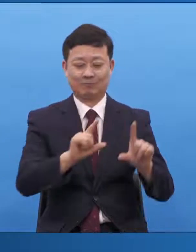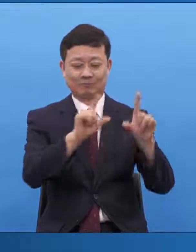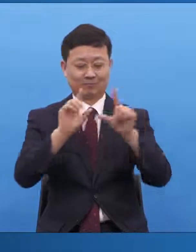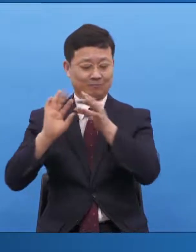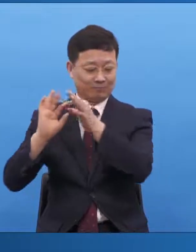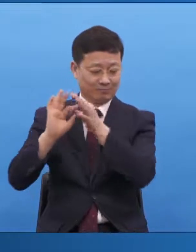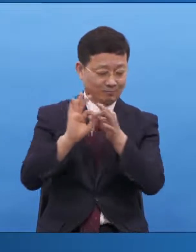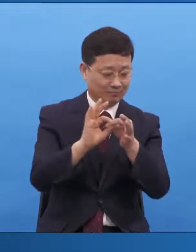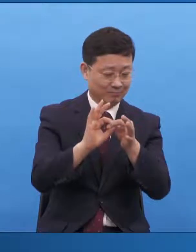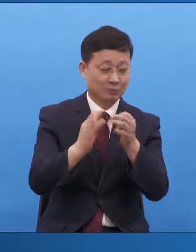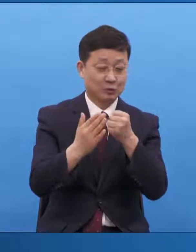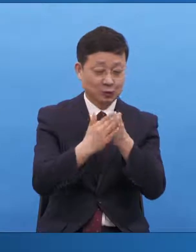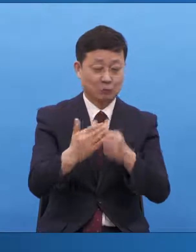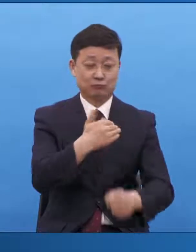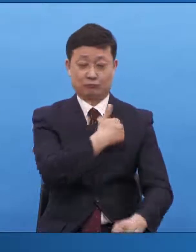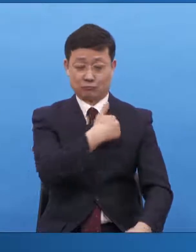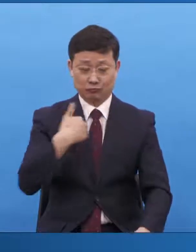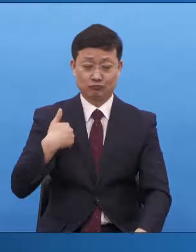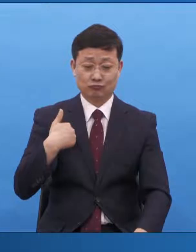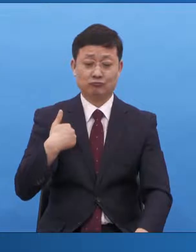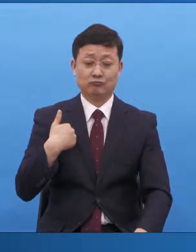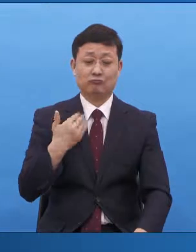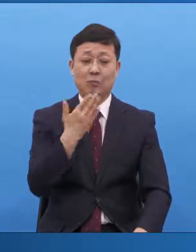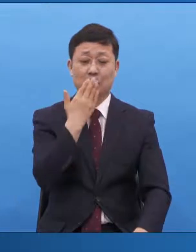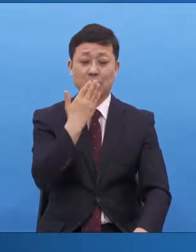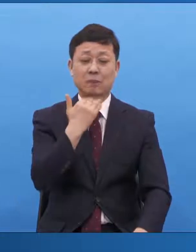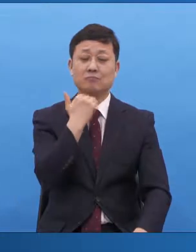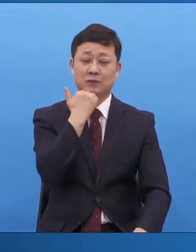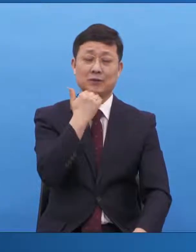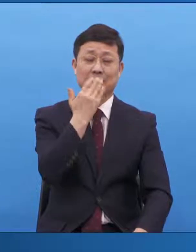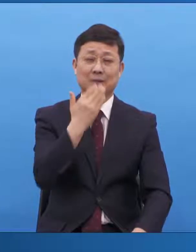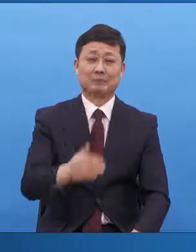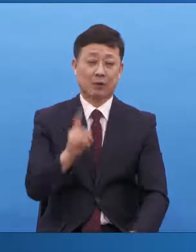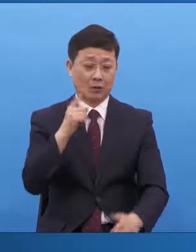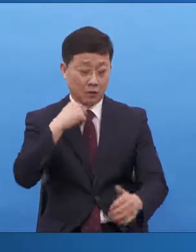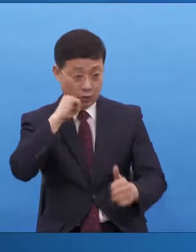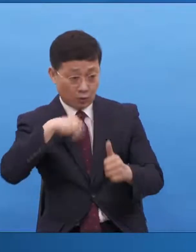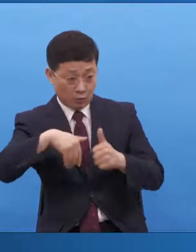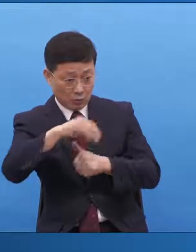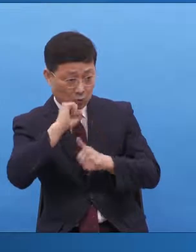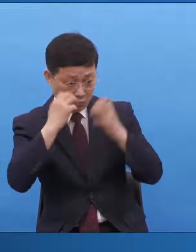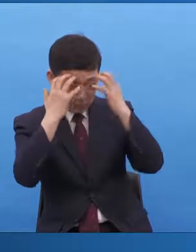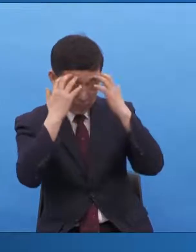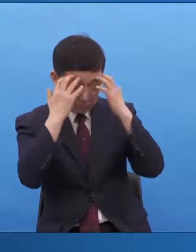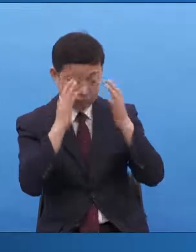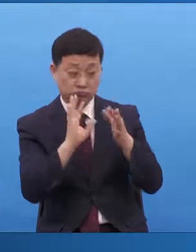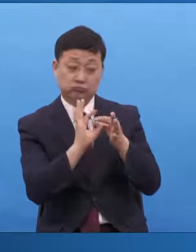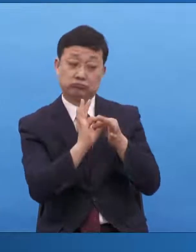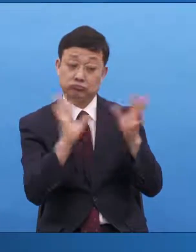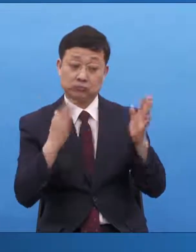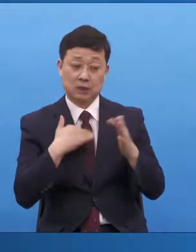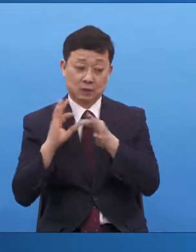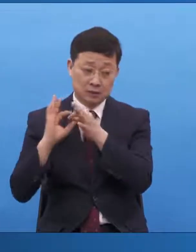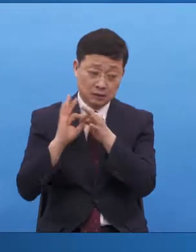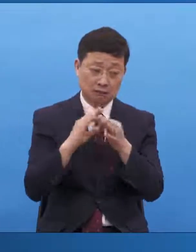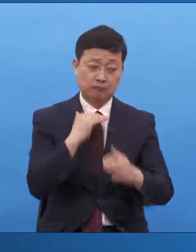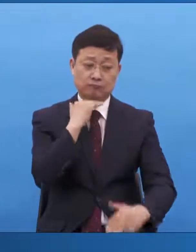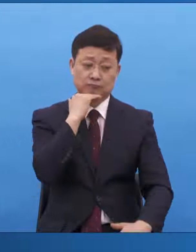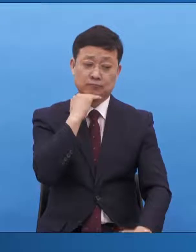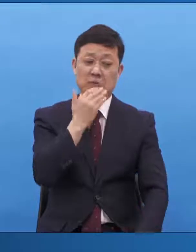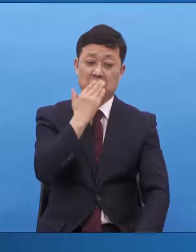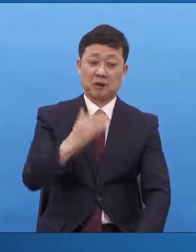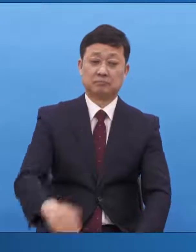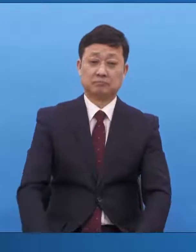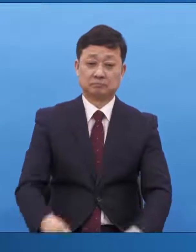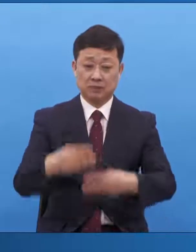수 있어요. You're waiting because you're fully enjoying this. 어떤 환경도 기다릴 수 있어요. No matter what the situation, you can wait. 그게 렘들고